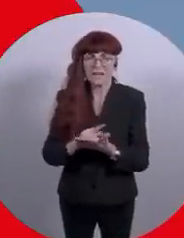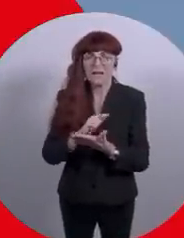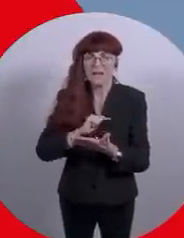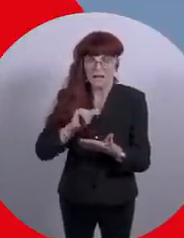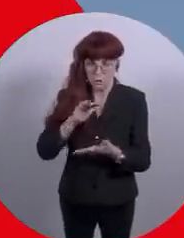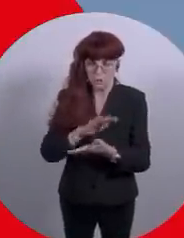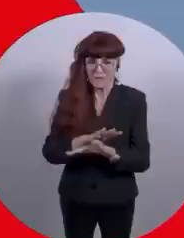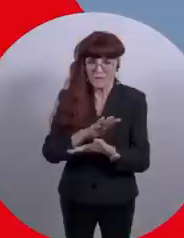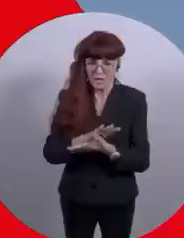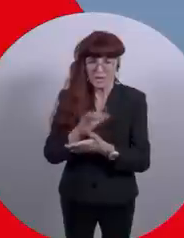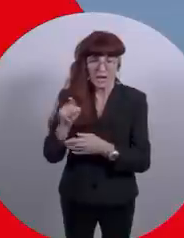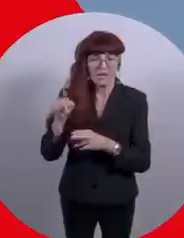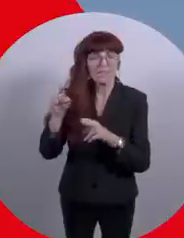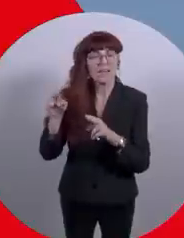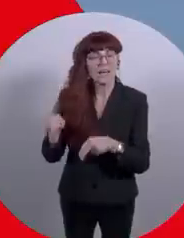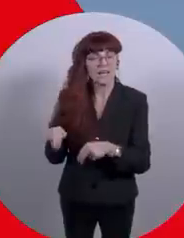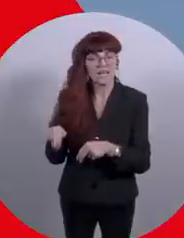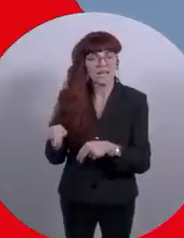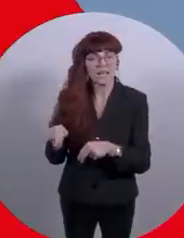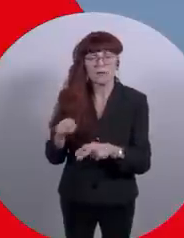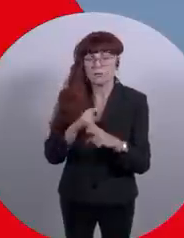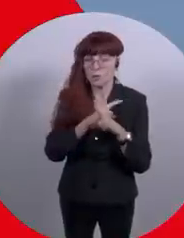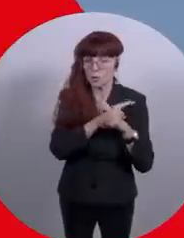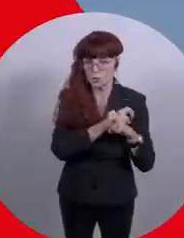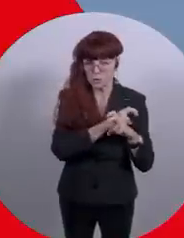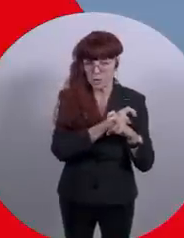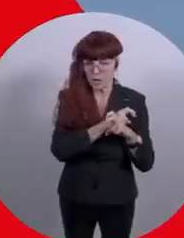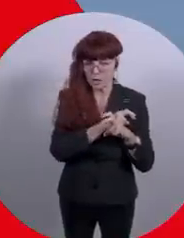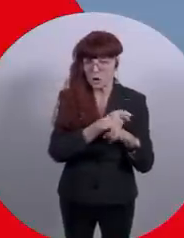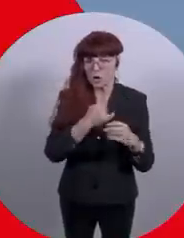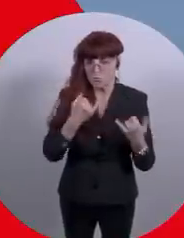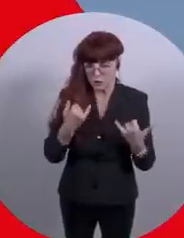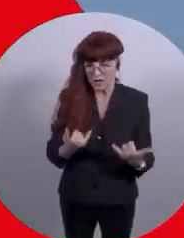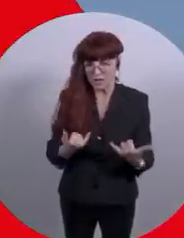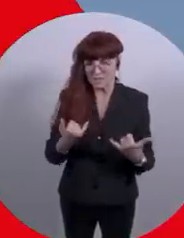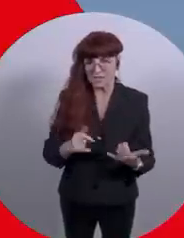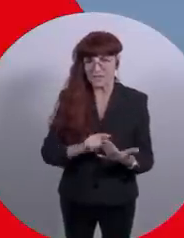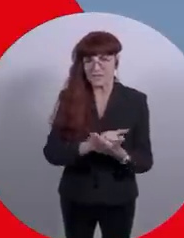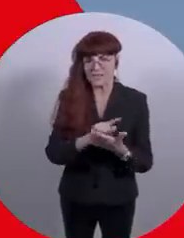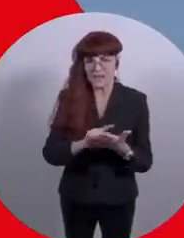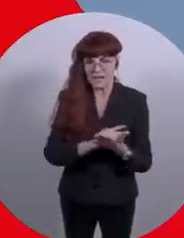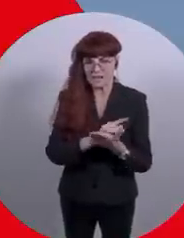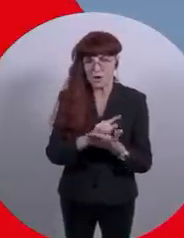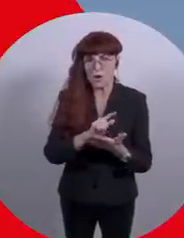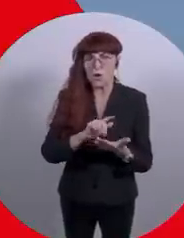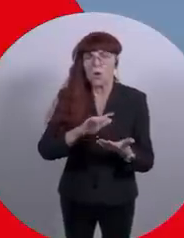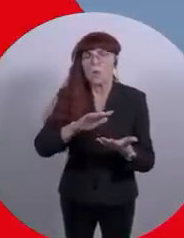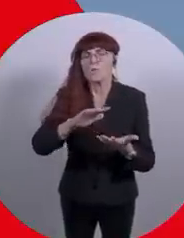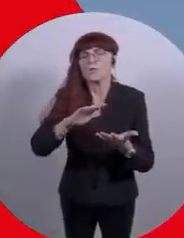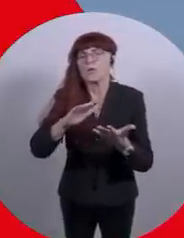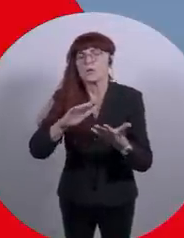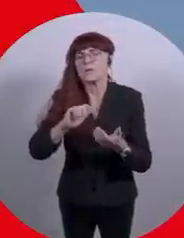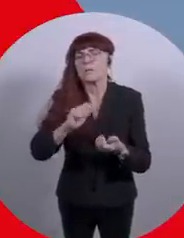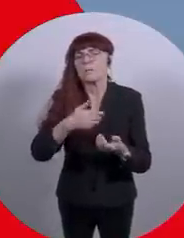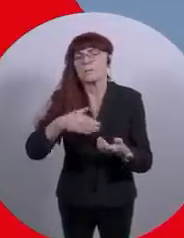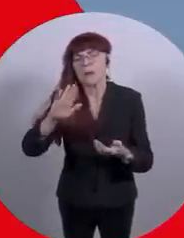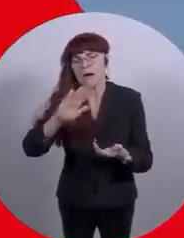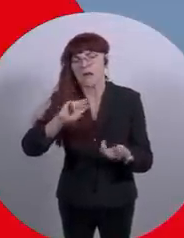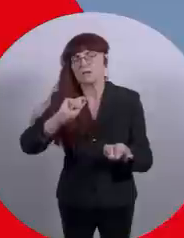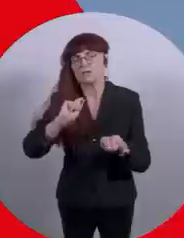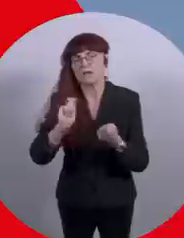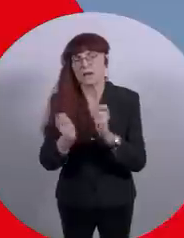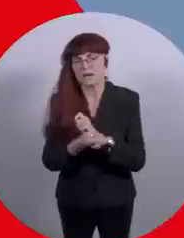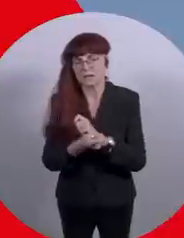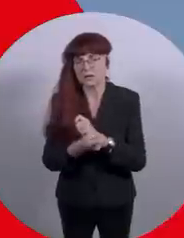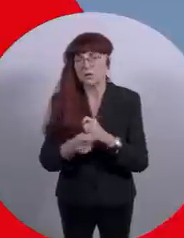als der richtige auch für Österreich zu dieser Zeit und die Mehrheiten so zu verändern damit Sozialdemokratie wieder